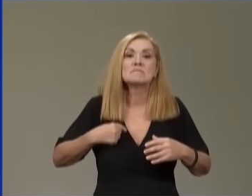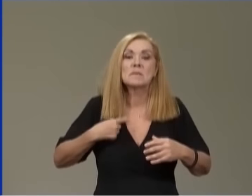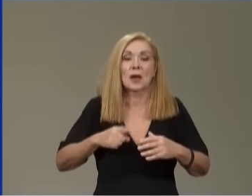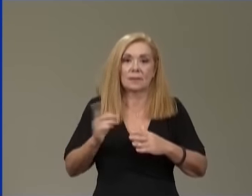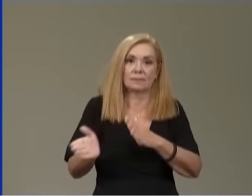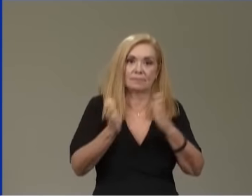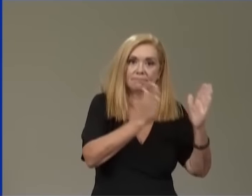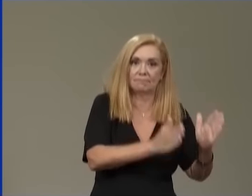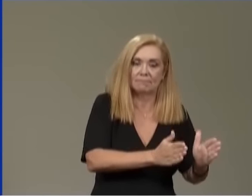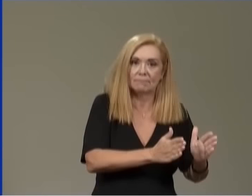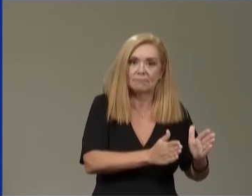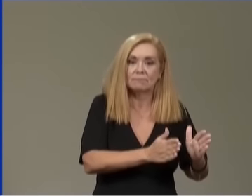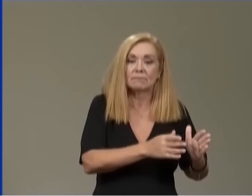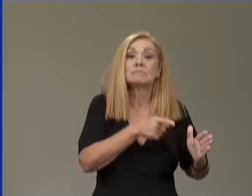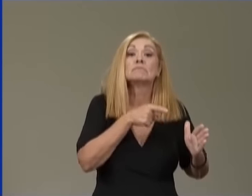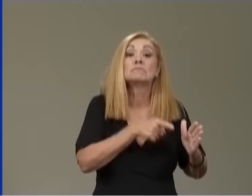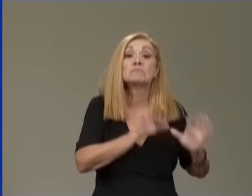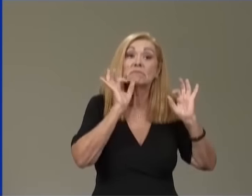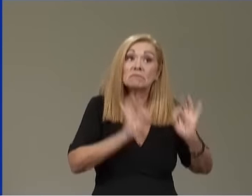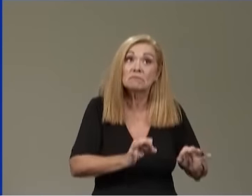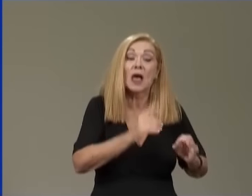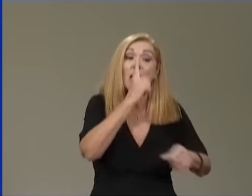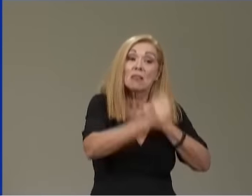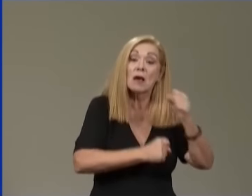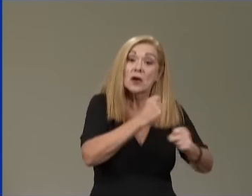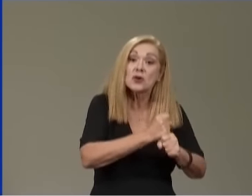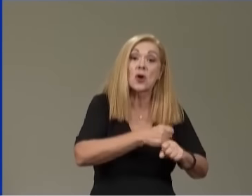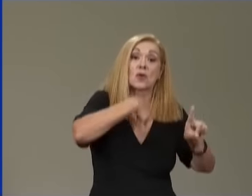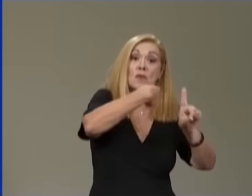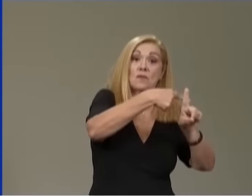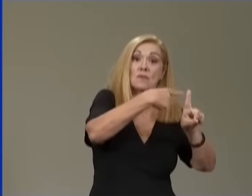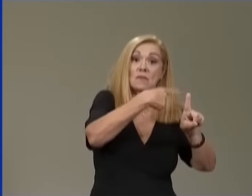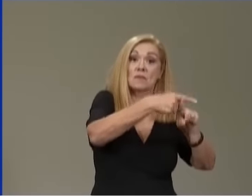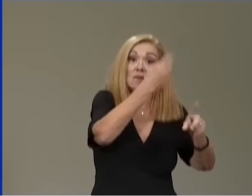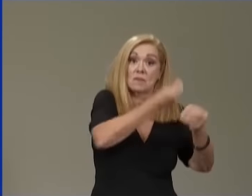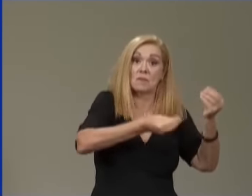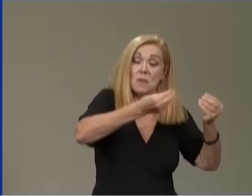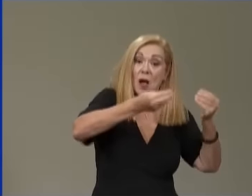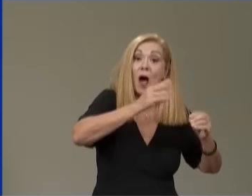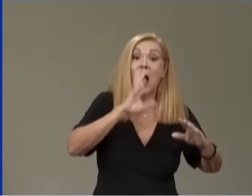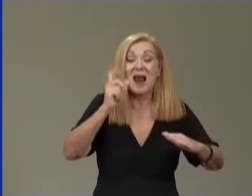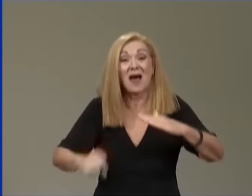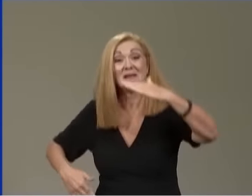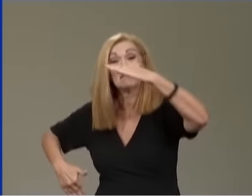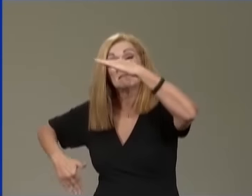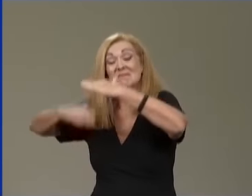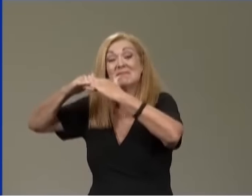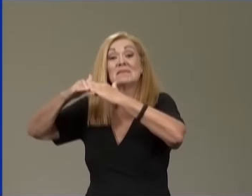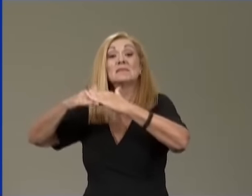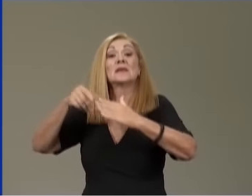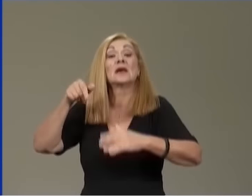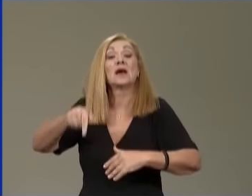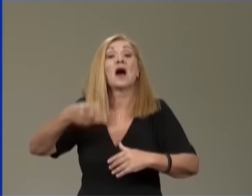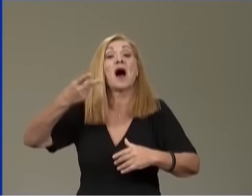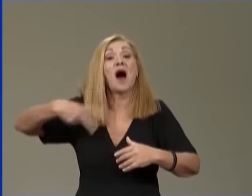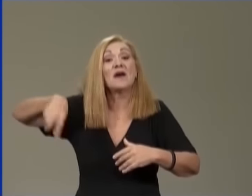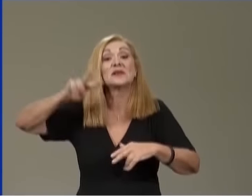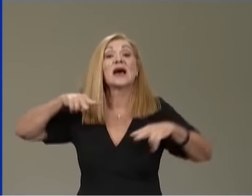πλευρά να παράγουν ετήσια πλεονάσματα, αλλά προσέξτε πια και το ταβάνι στην αύξηση των